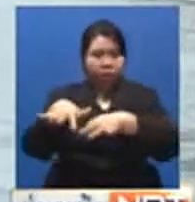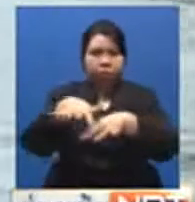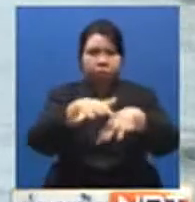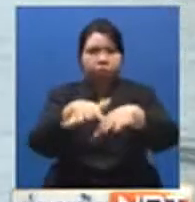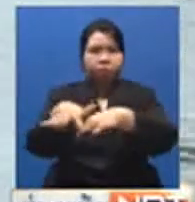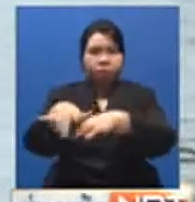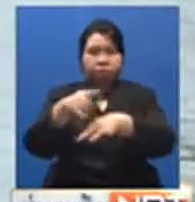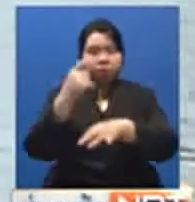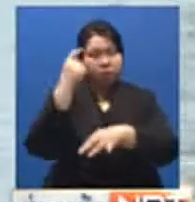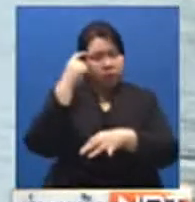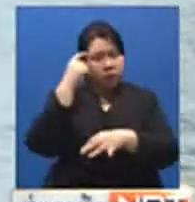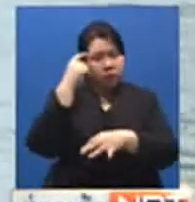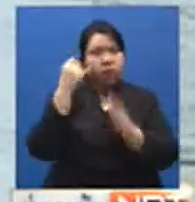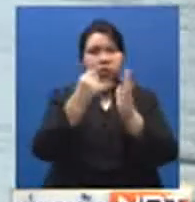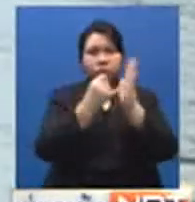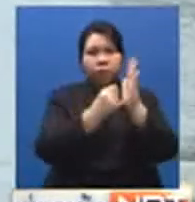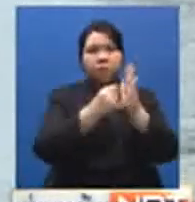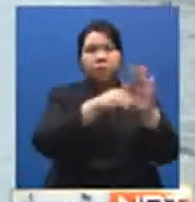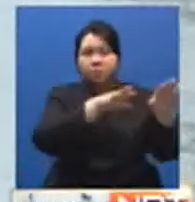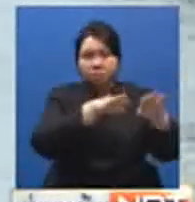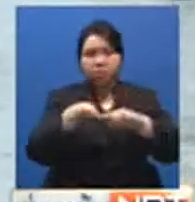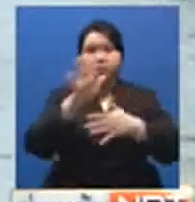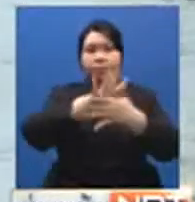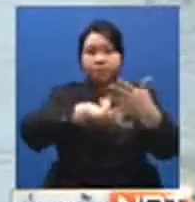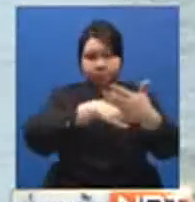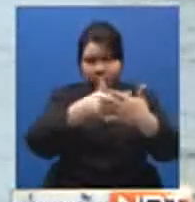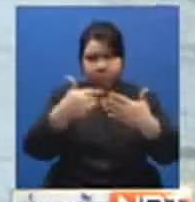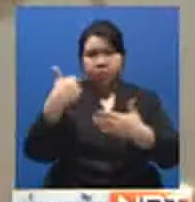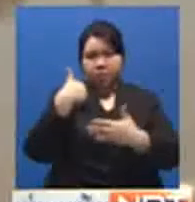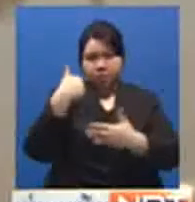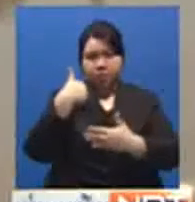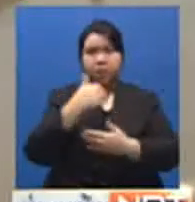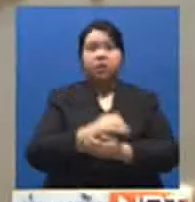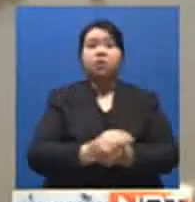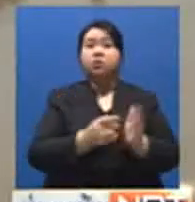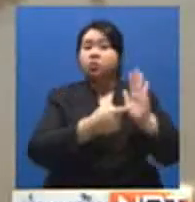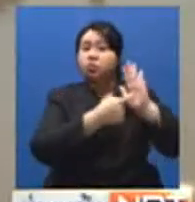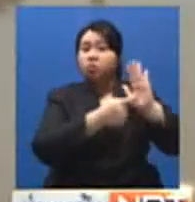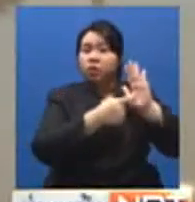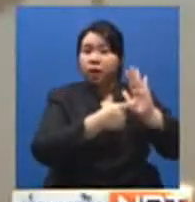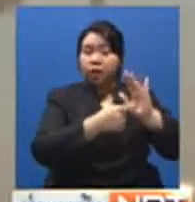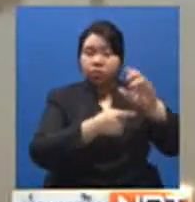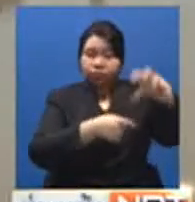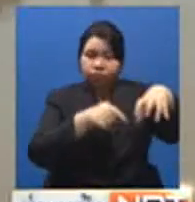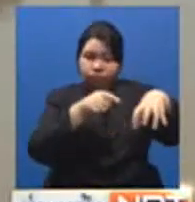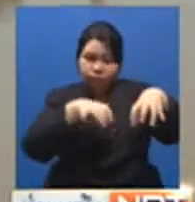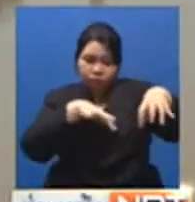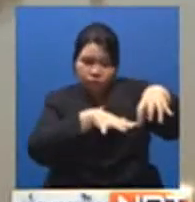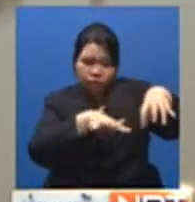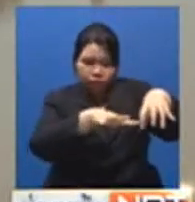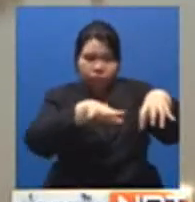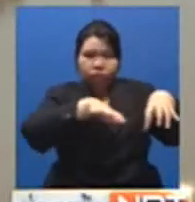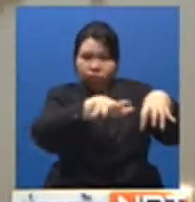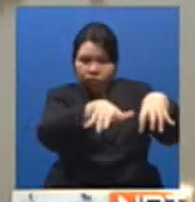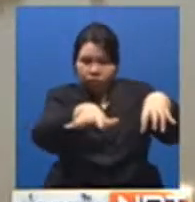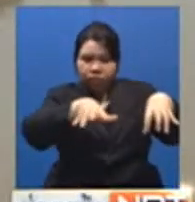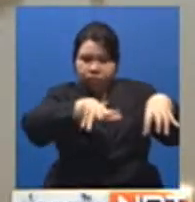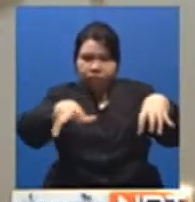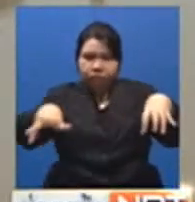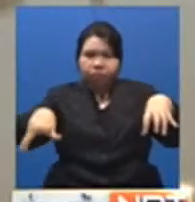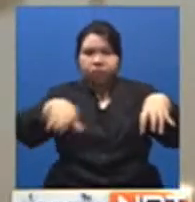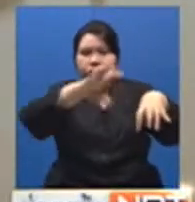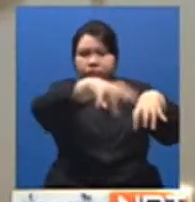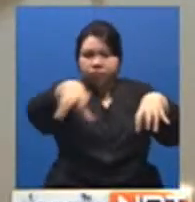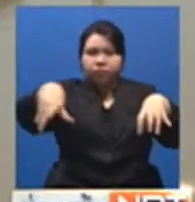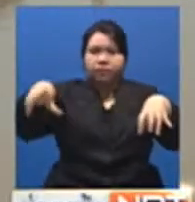เรียนแผนเอาไว้แล้วค่ะสำหรับการระบายน้ำเข้าพื้นที่รับน้ำอย่างเช่นทุ่งบางบาล 1บางบาลสองทุ่มเจ้าเจ็ด